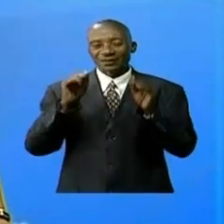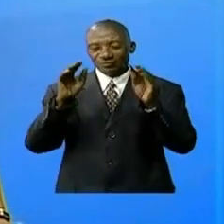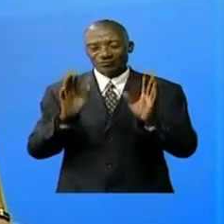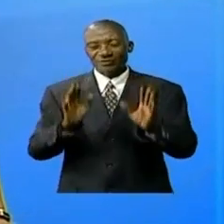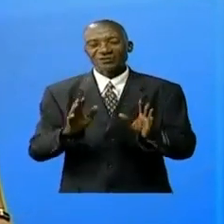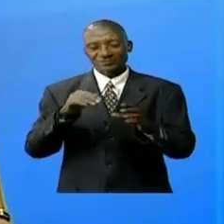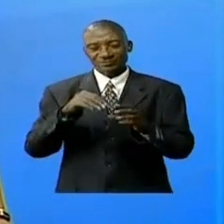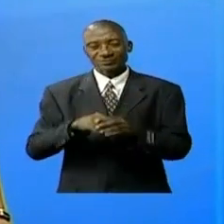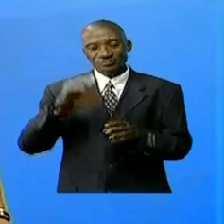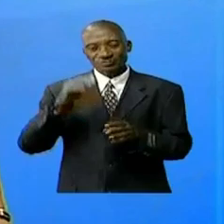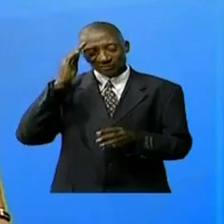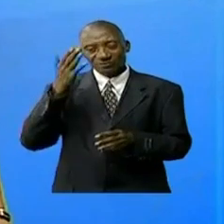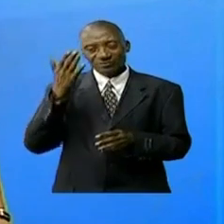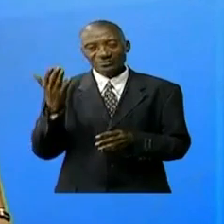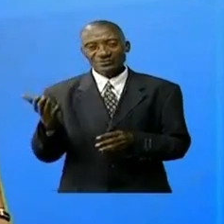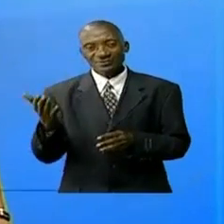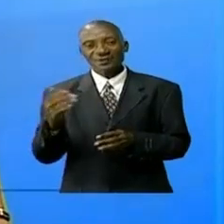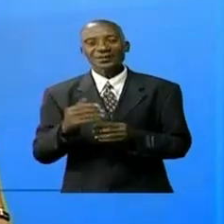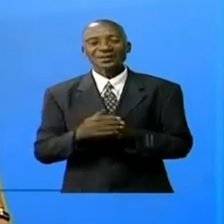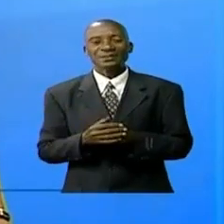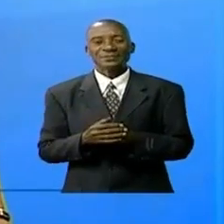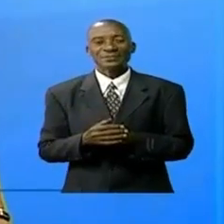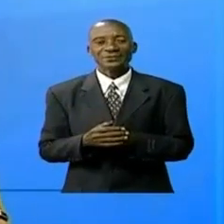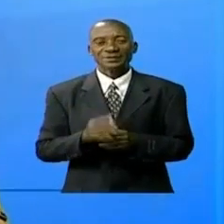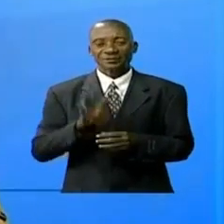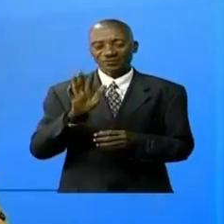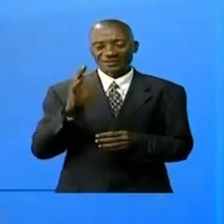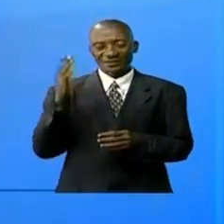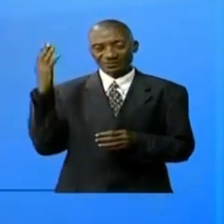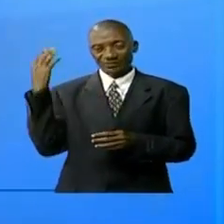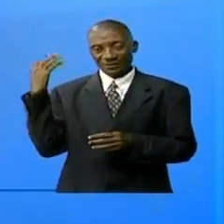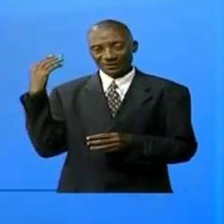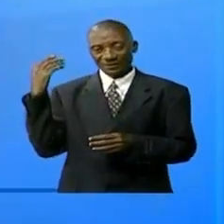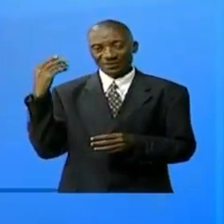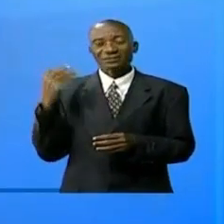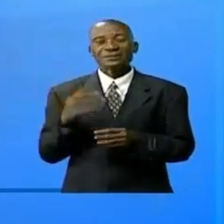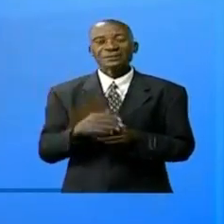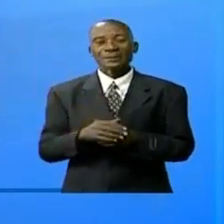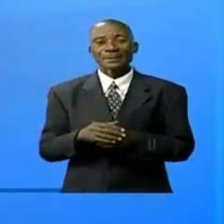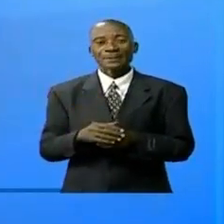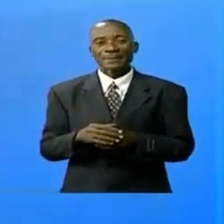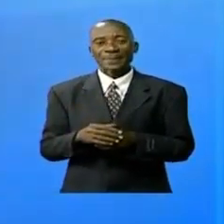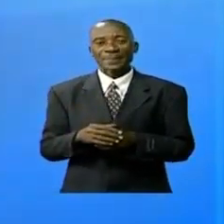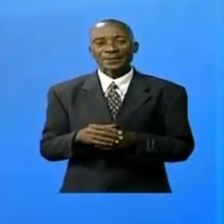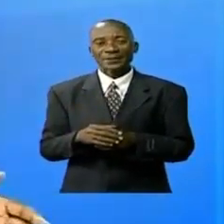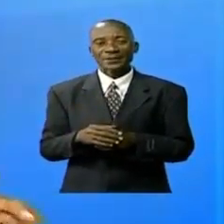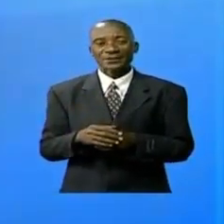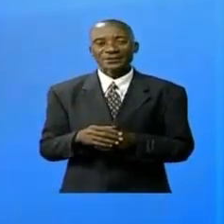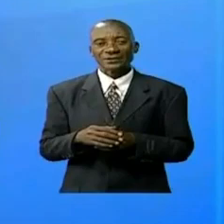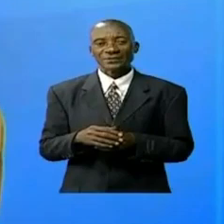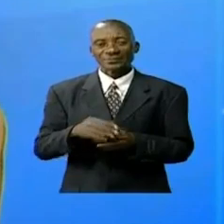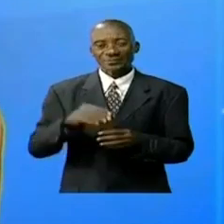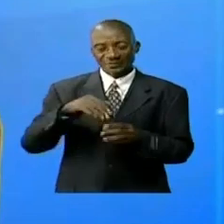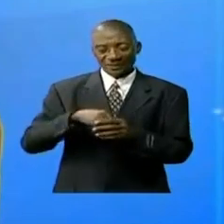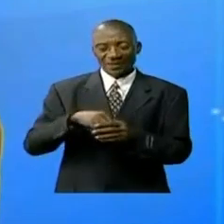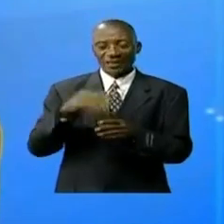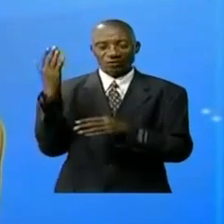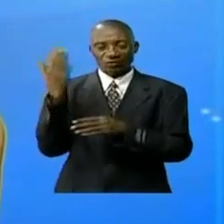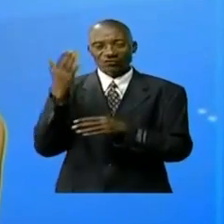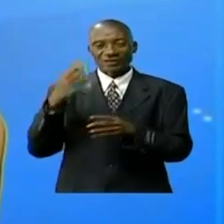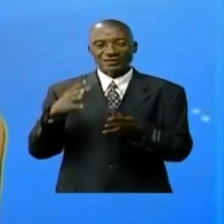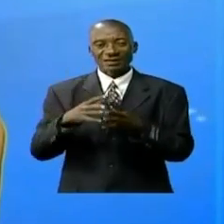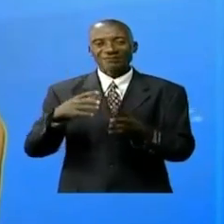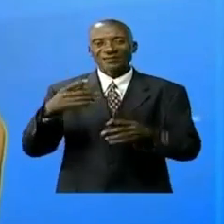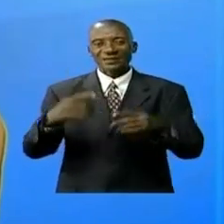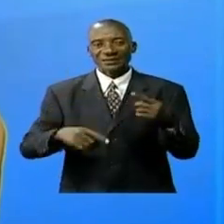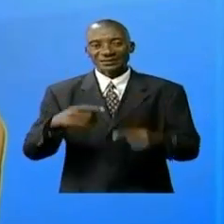campus africain francophone. C'était le vendredi 22 avril 2022 au cours d'une conférence débat, nous